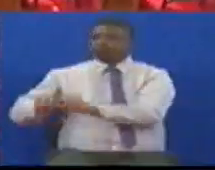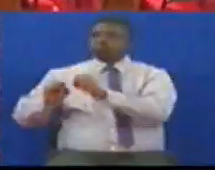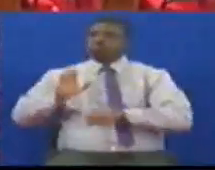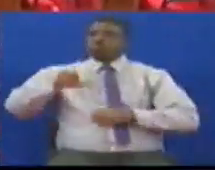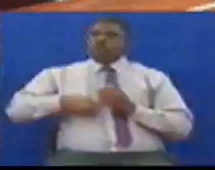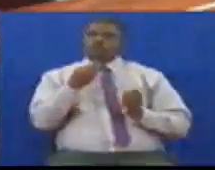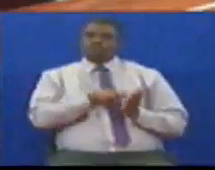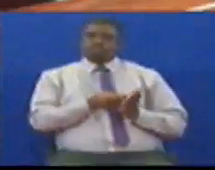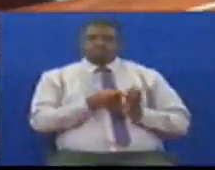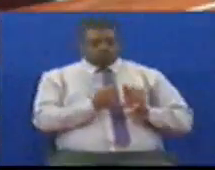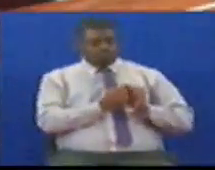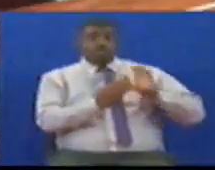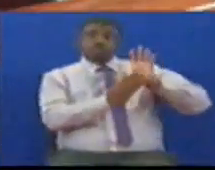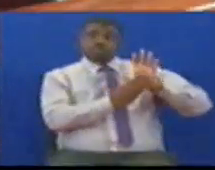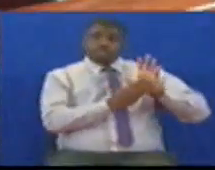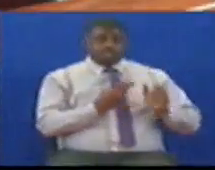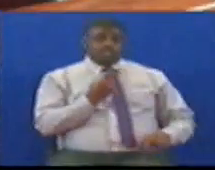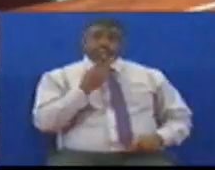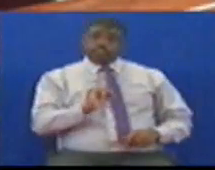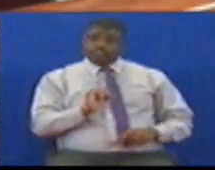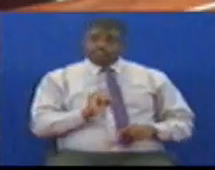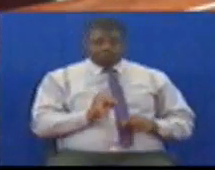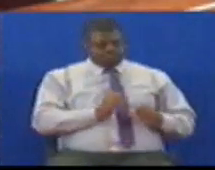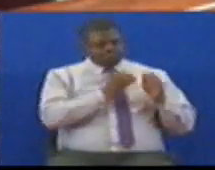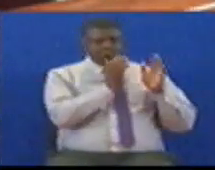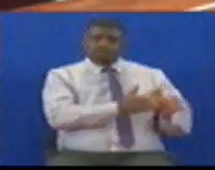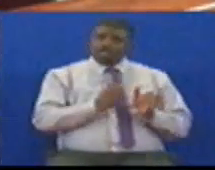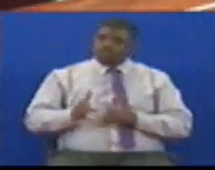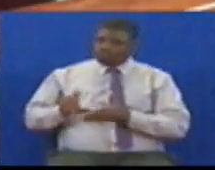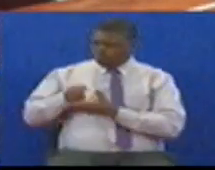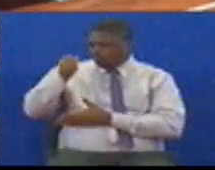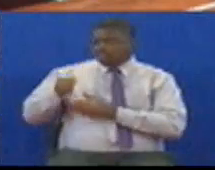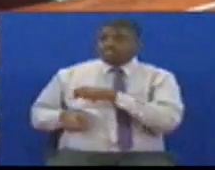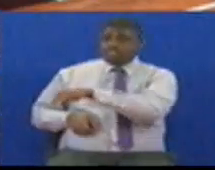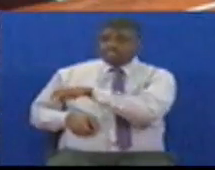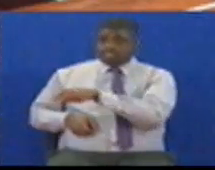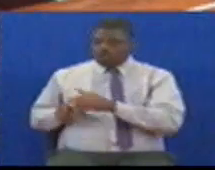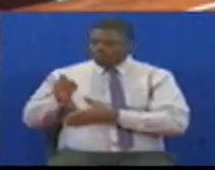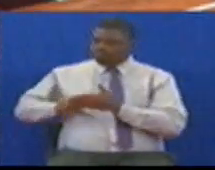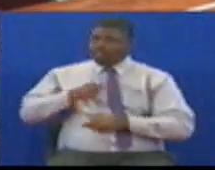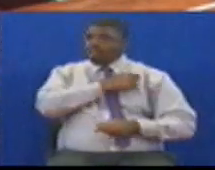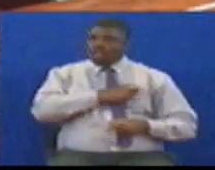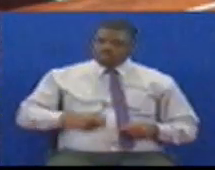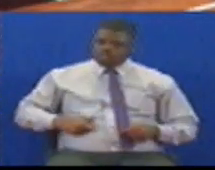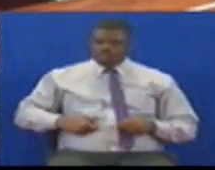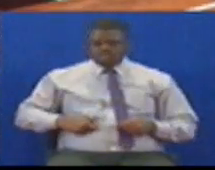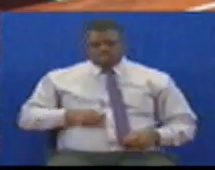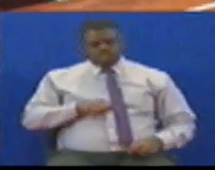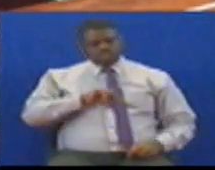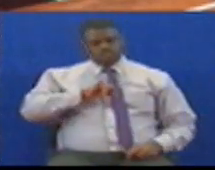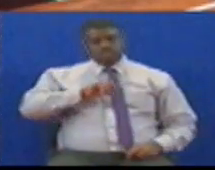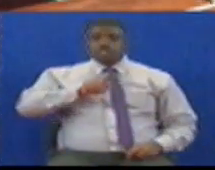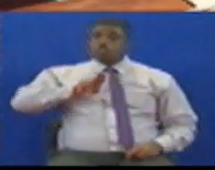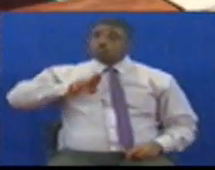fedha 19-20 na mipango ya bajeti ya ofisi ya Rais Ikulu na ofisi ya